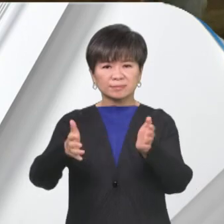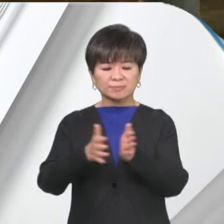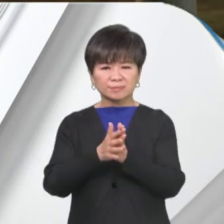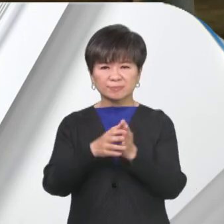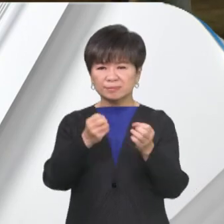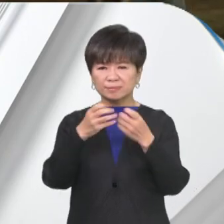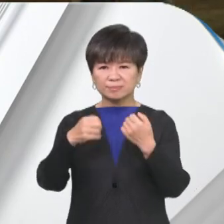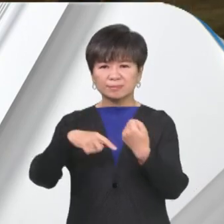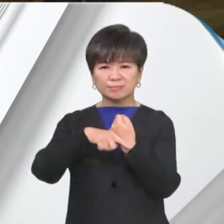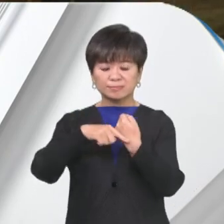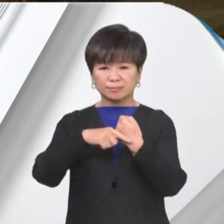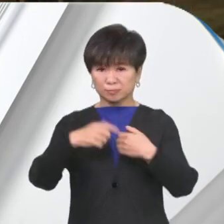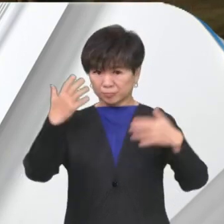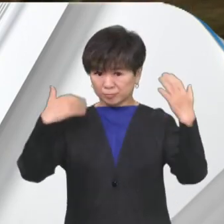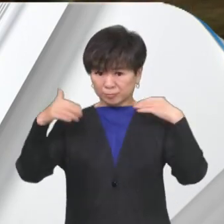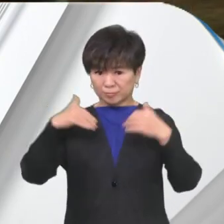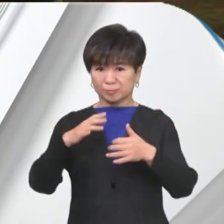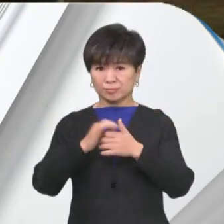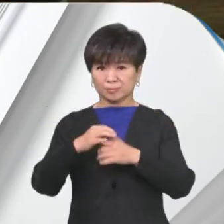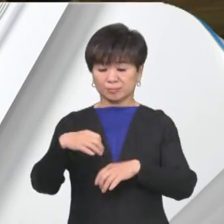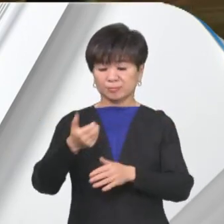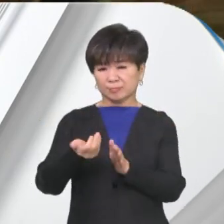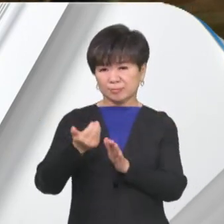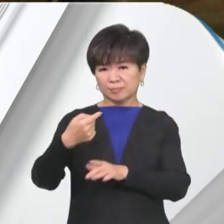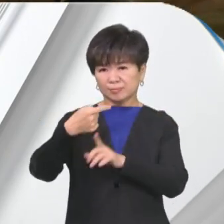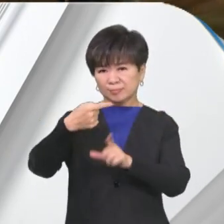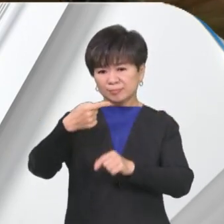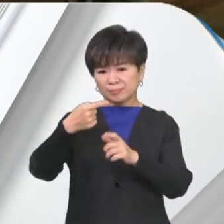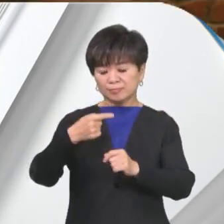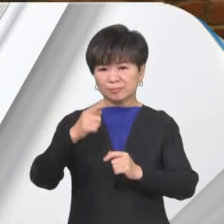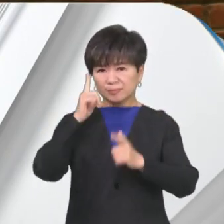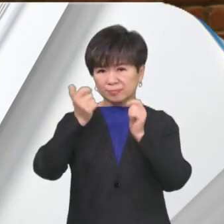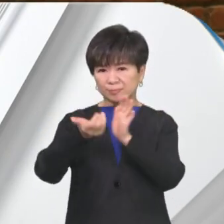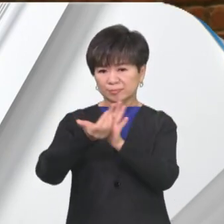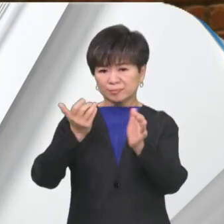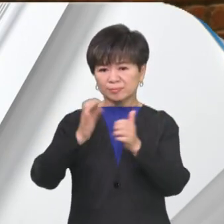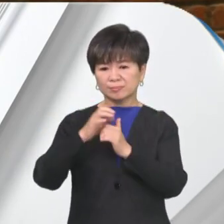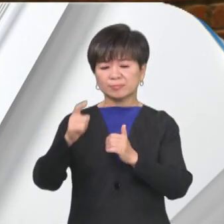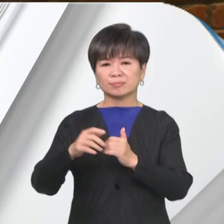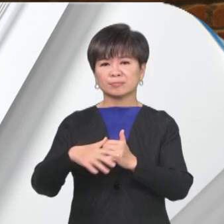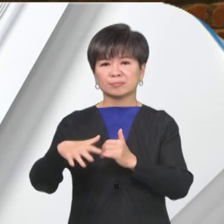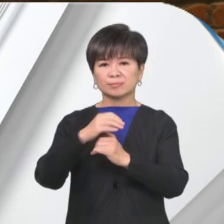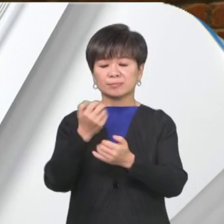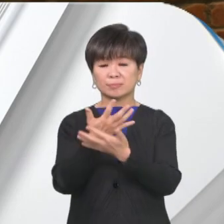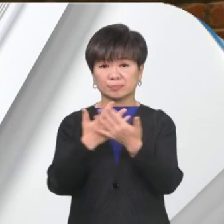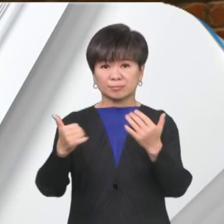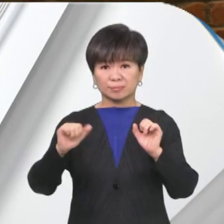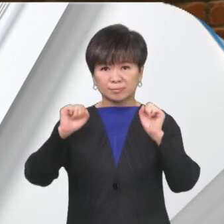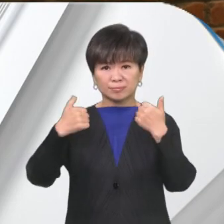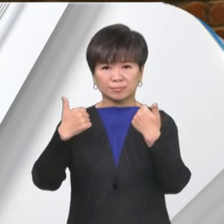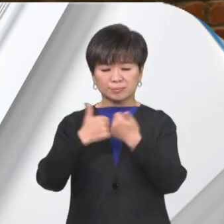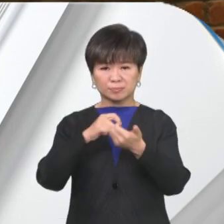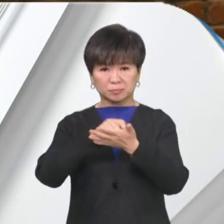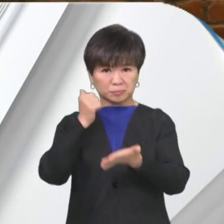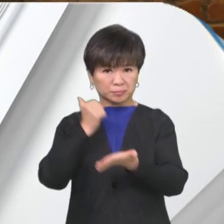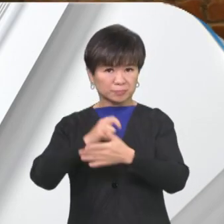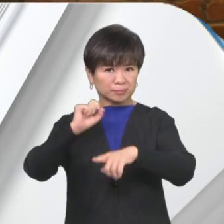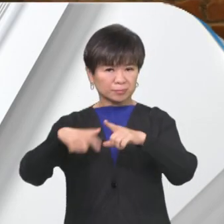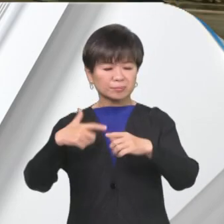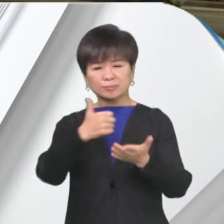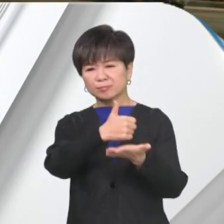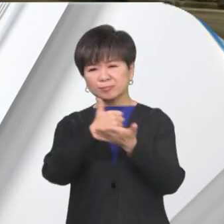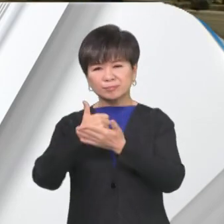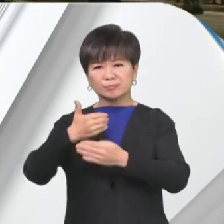今年营业的公演以前，法国吹理事长林博言接到全中院代表唱首天花，邀请亚调参加开幕式的表